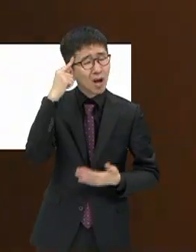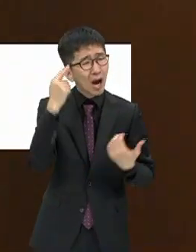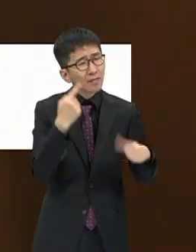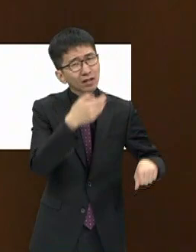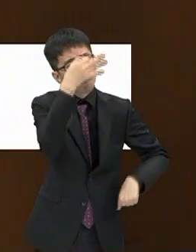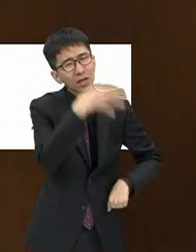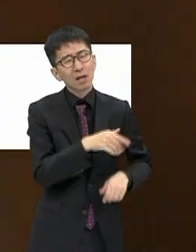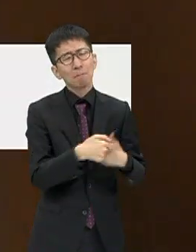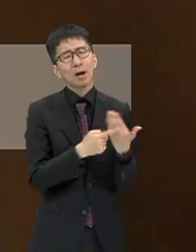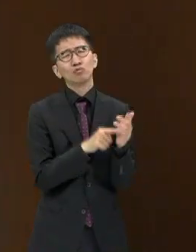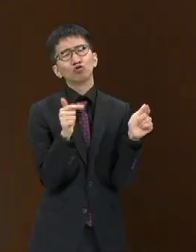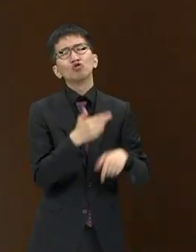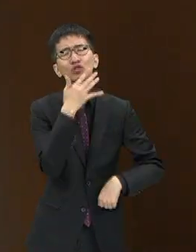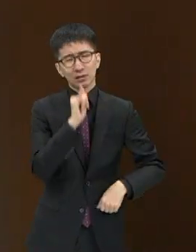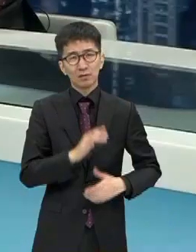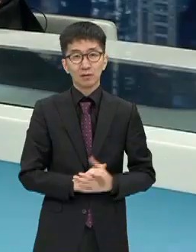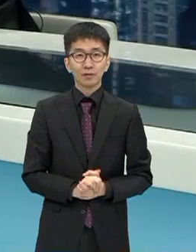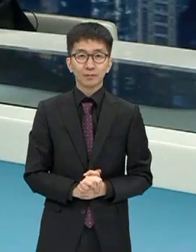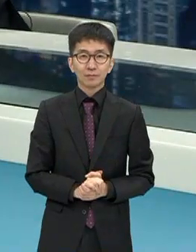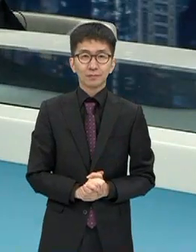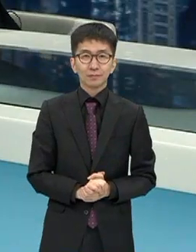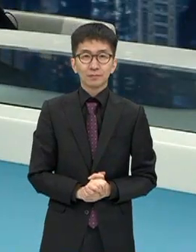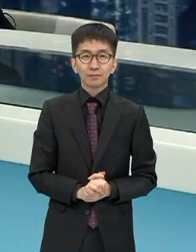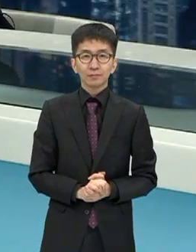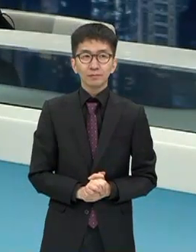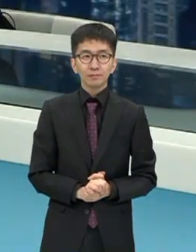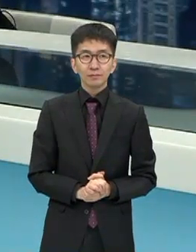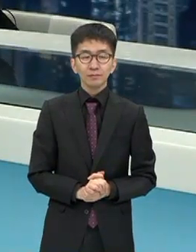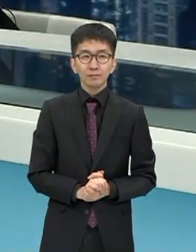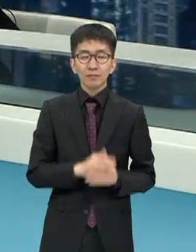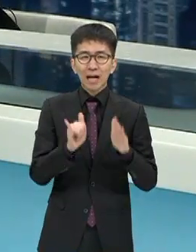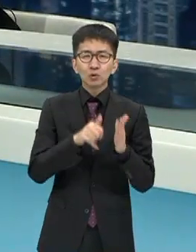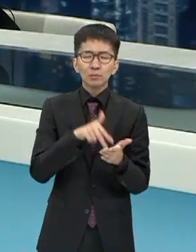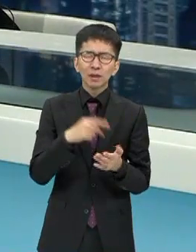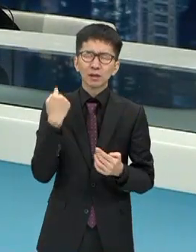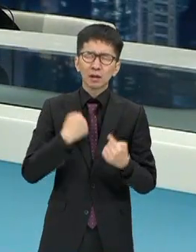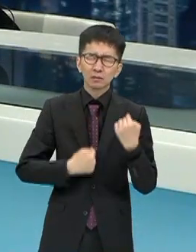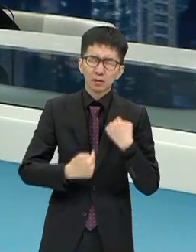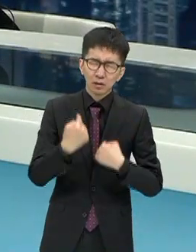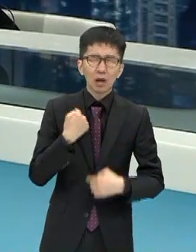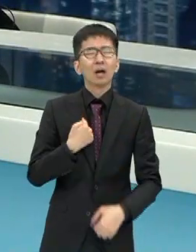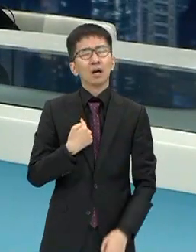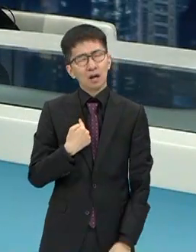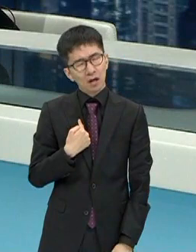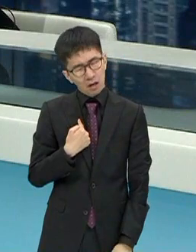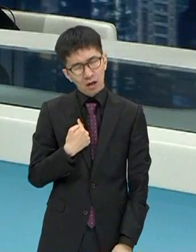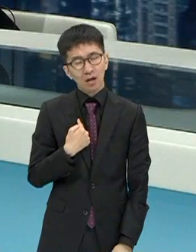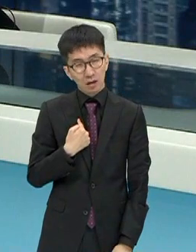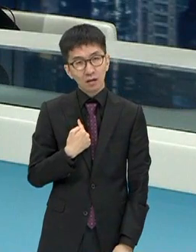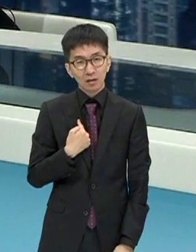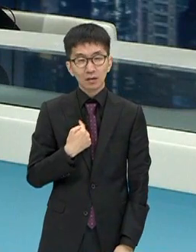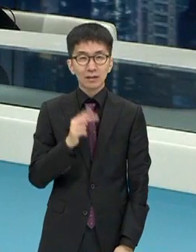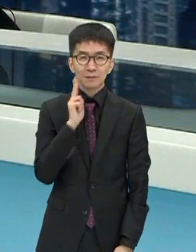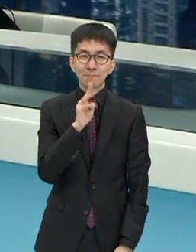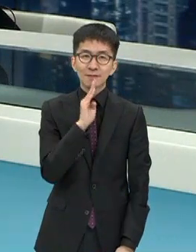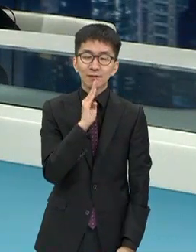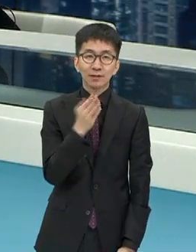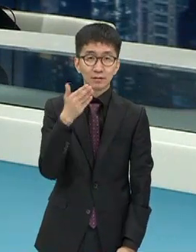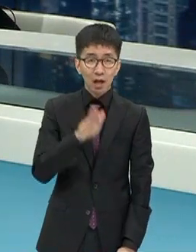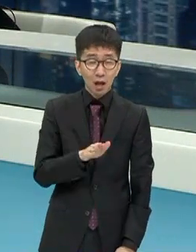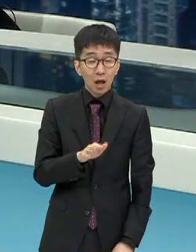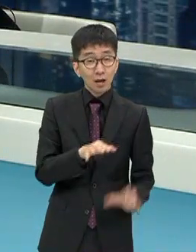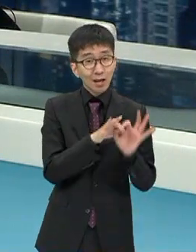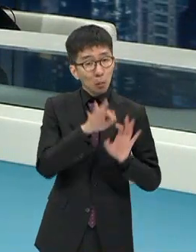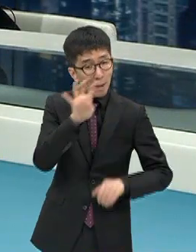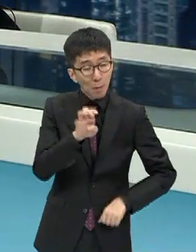더 미안할 것 같습니다. 지금 남은 가족들의 상처가 어느 정도일지 지금 상상이 잘 안 되는데 이렇게 지금 끔찍한 일이